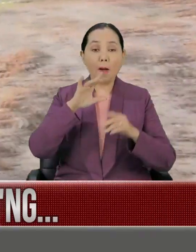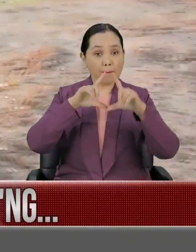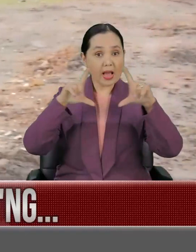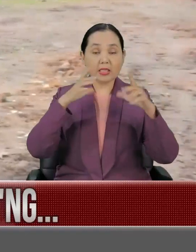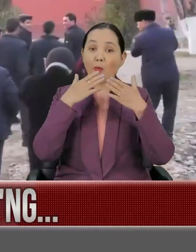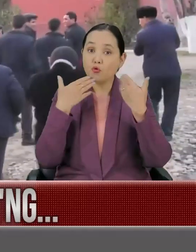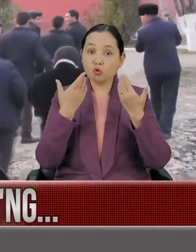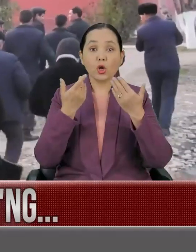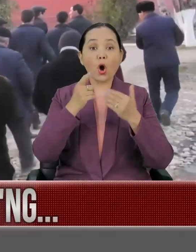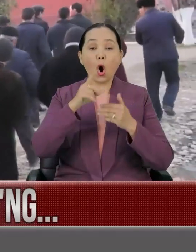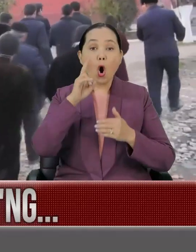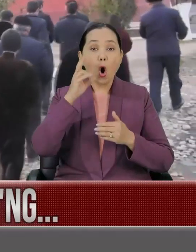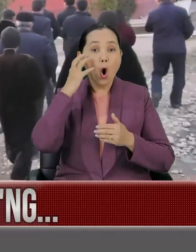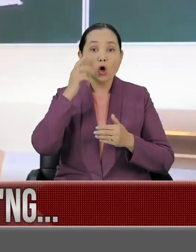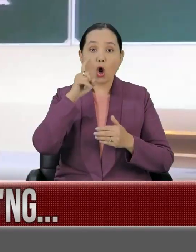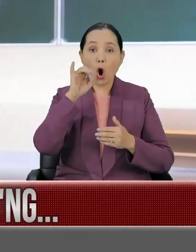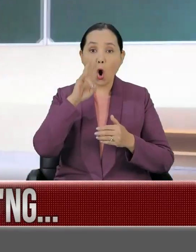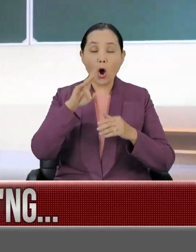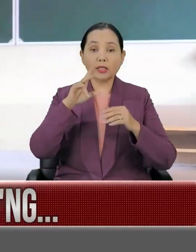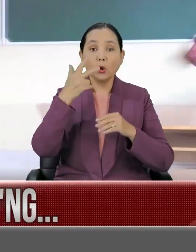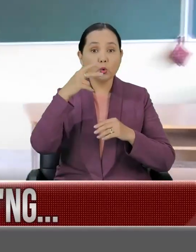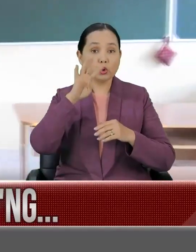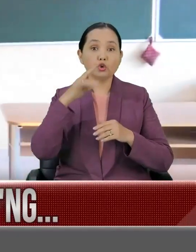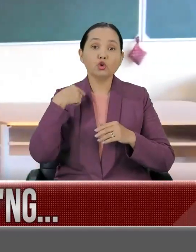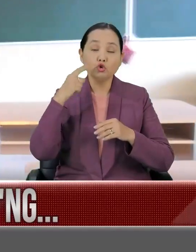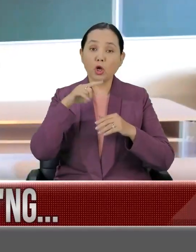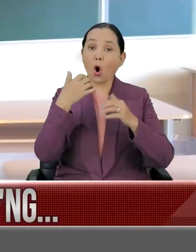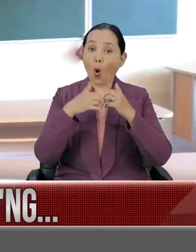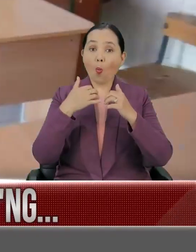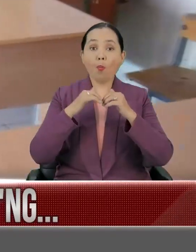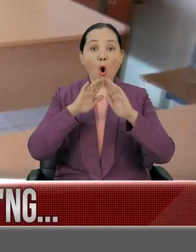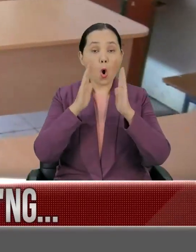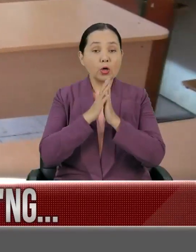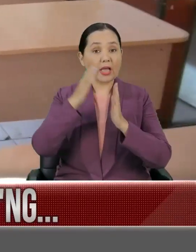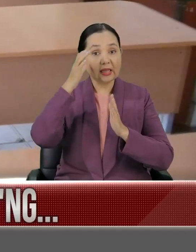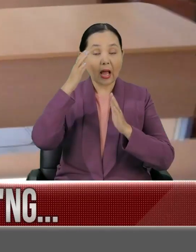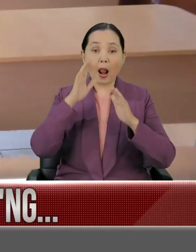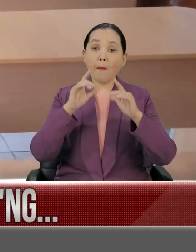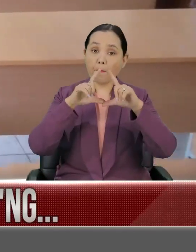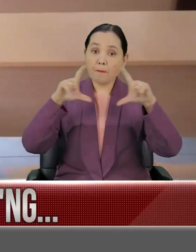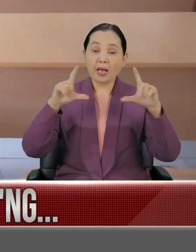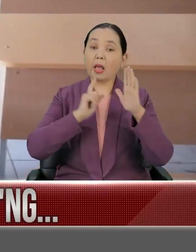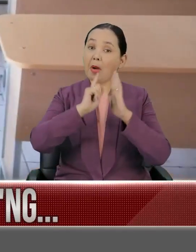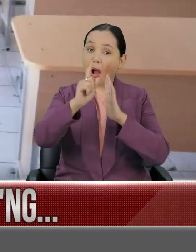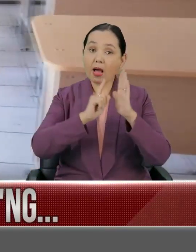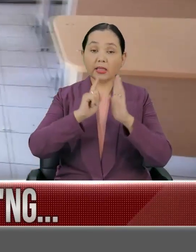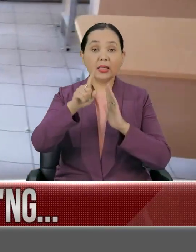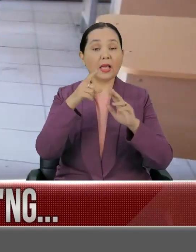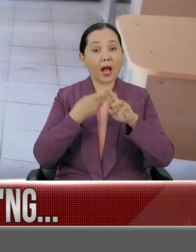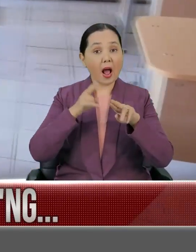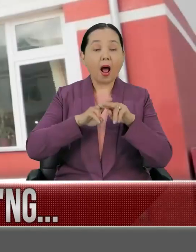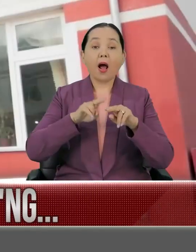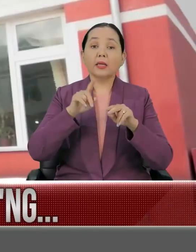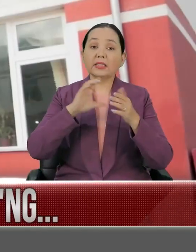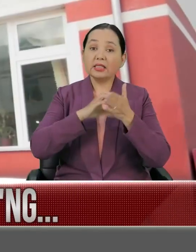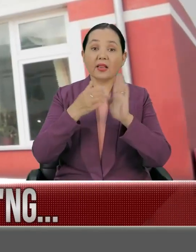hamda o'quvchilar Qoraxon mahallasida joylashgan 34 sonli umumiy o'rta ta'lim maktabiga qatnab o'qiyotganligi, partalar hamda